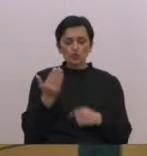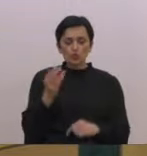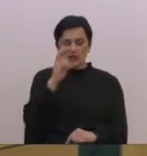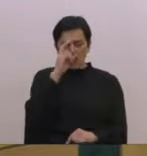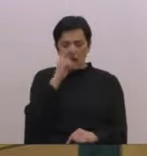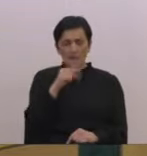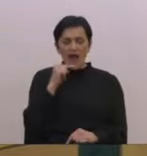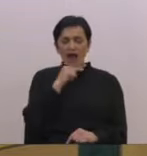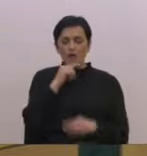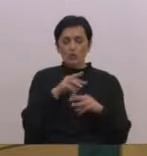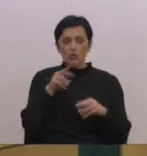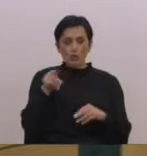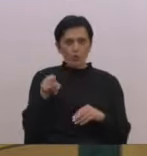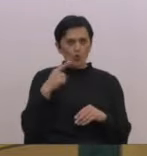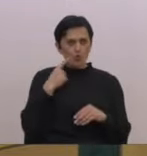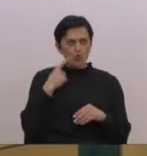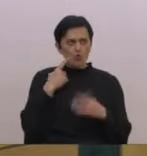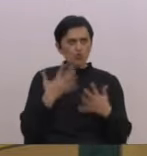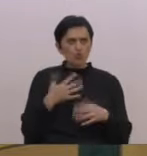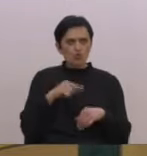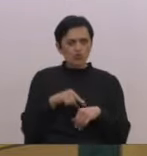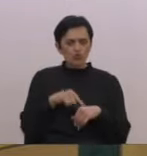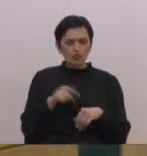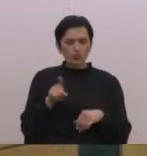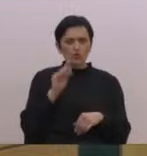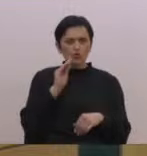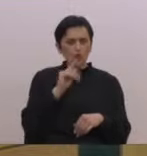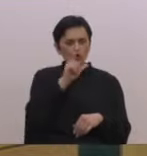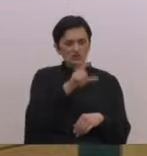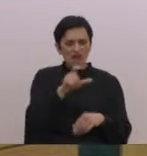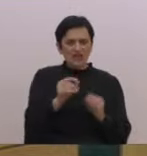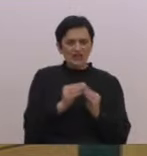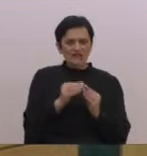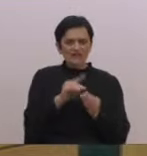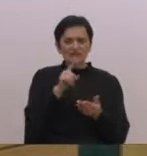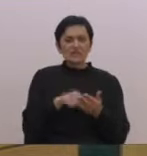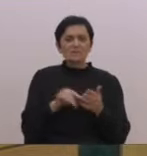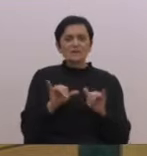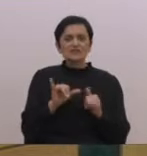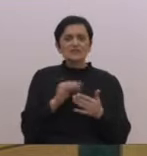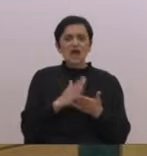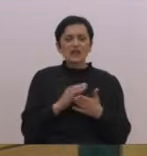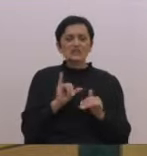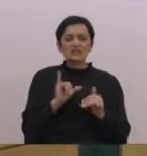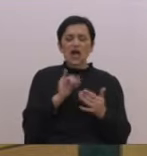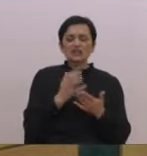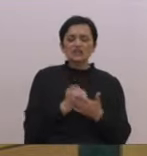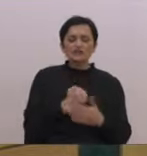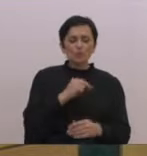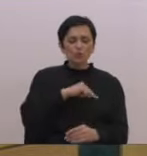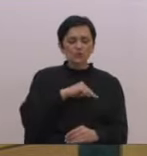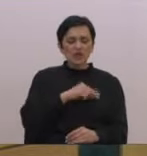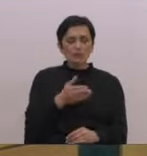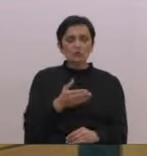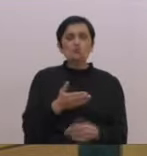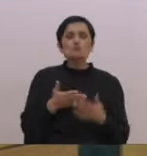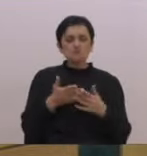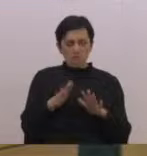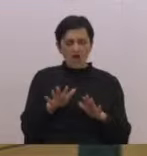ეკონომიკის მინისტრს არ ქონდეს უხერხულობა, როცა ეს ადამიანები სვავენ იგივე კითხვებს? აი სად არის, სად ვიპოვო სამსახური? უფრო მეტიც,